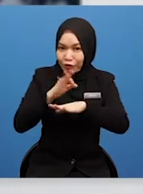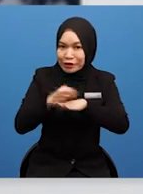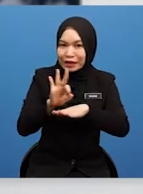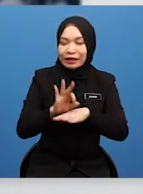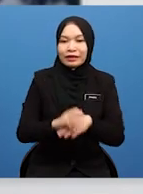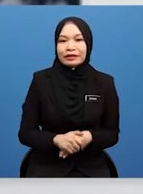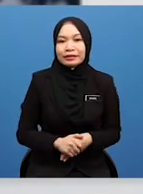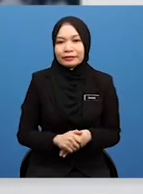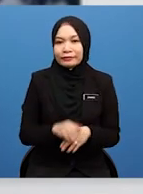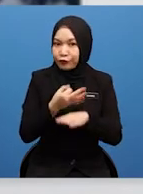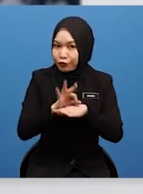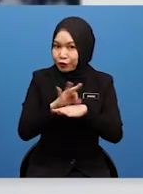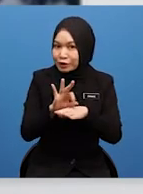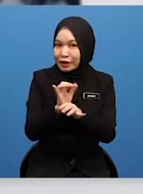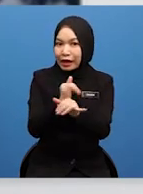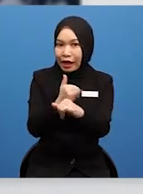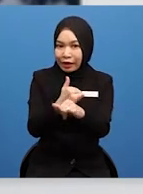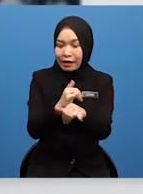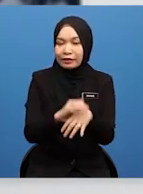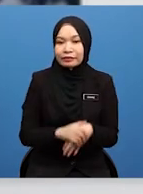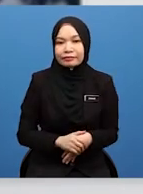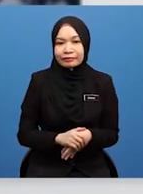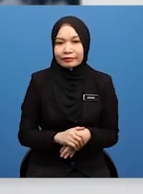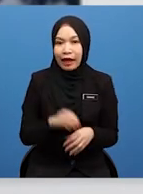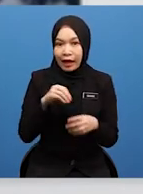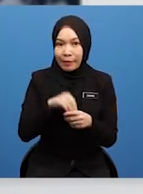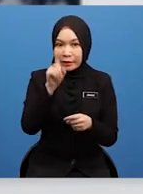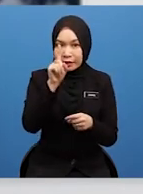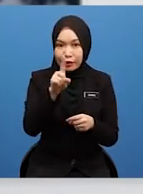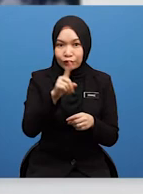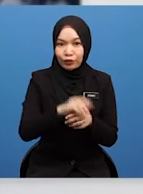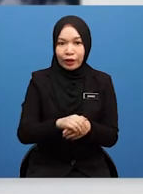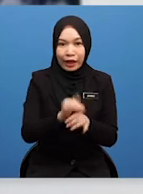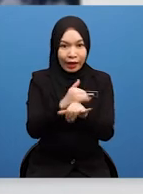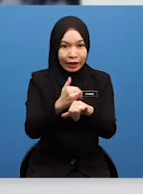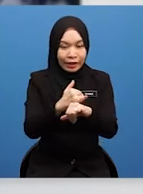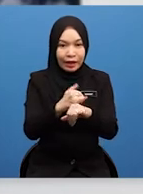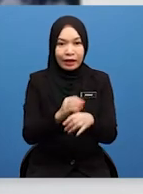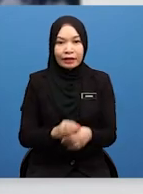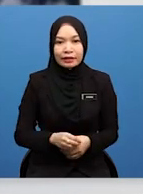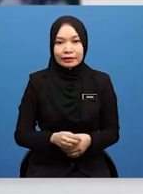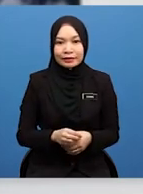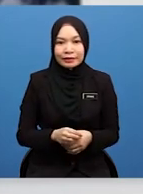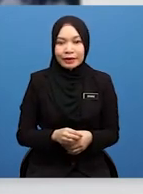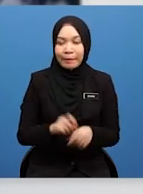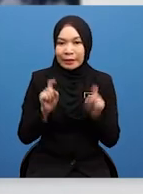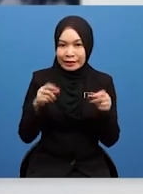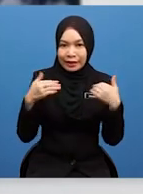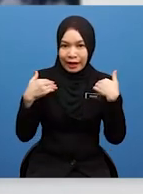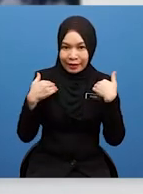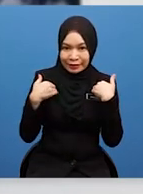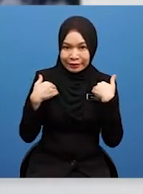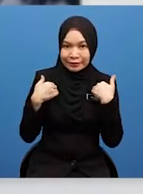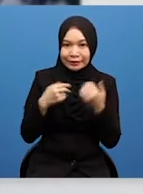dua perkara bebezee disitu jadi untuk fungsi ini dalam sesebuah hasil rekaan melibatkan kesatuan dalam Nilai estetik dan juga